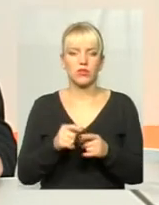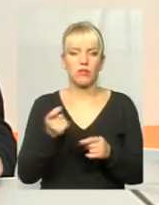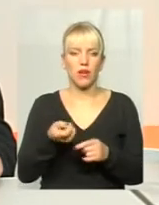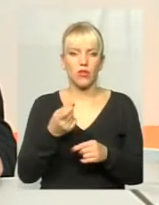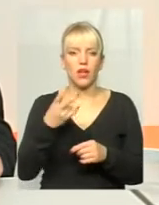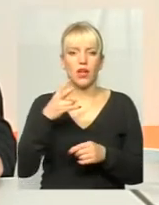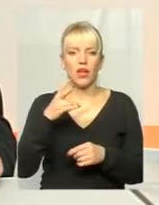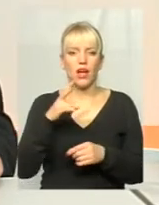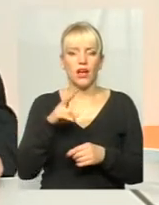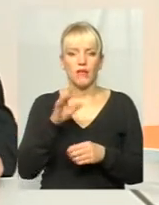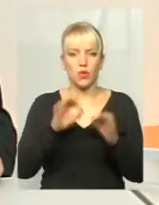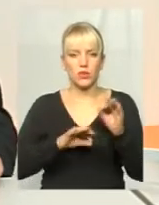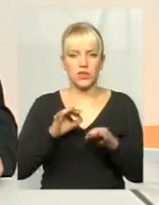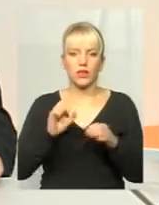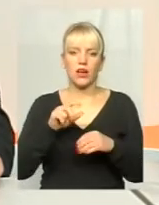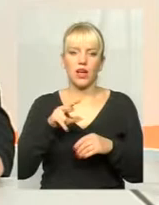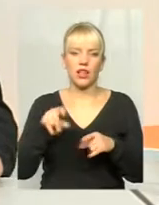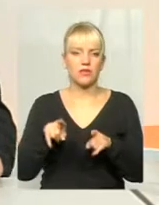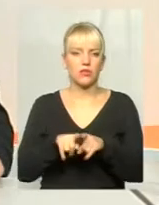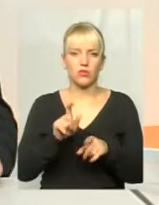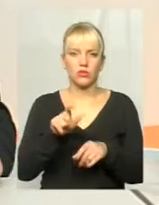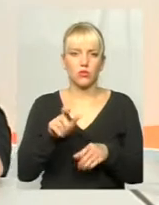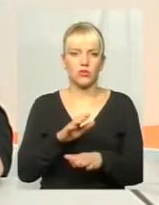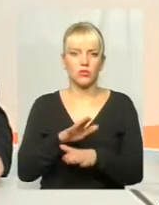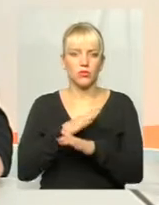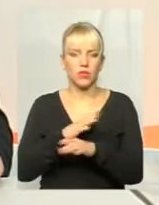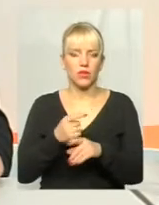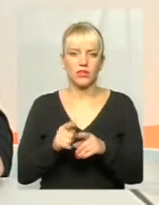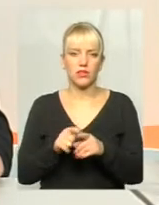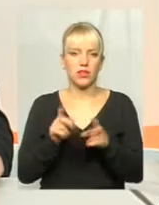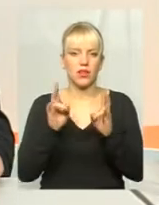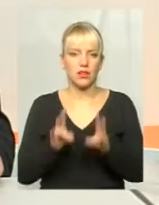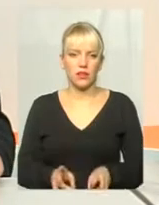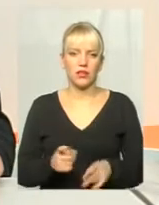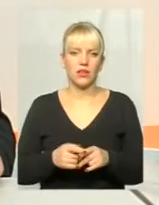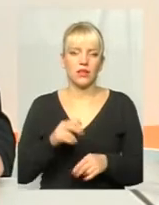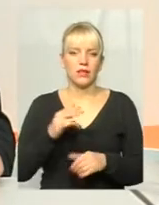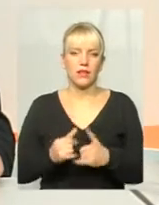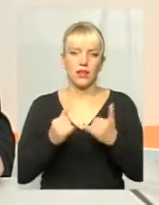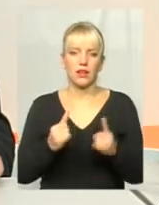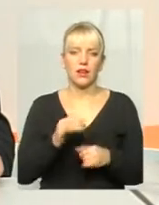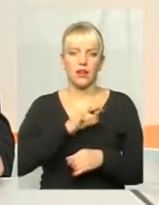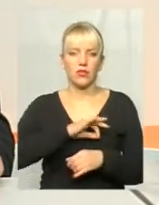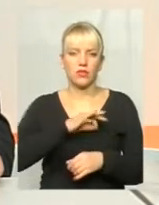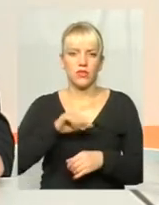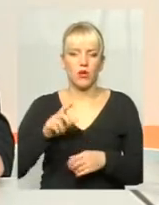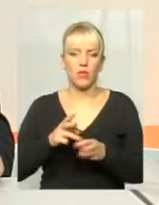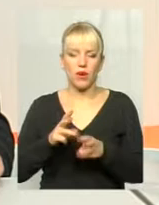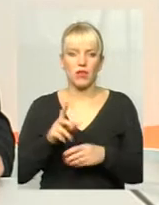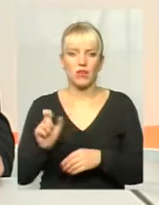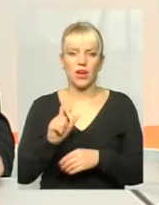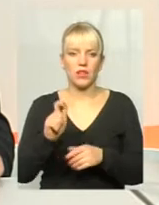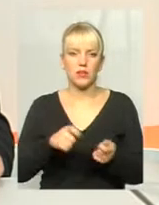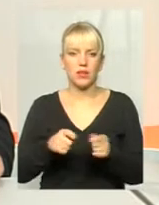які страждають в даній ситуації. Що я хочу сказати? Для користування опалювальними газовими